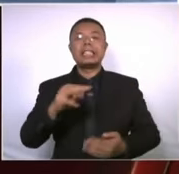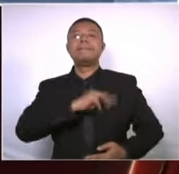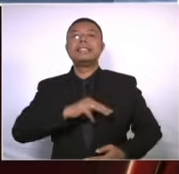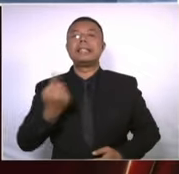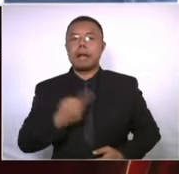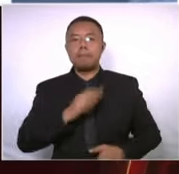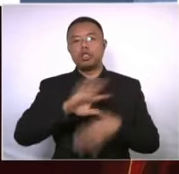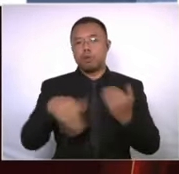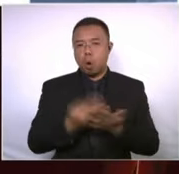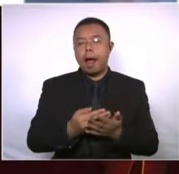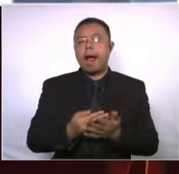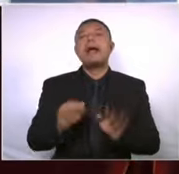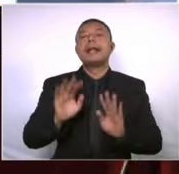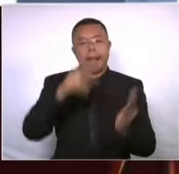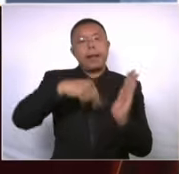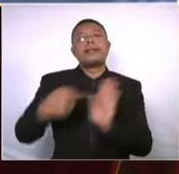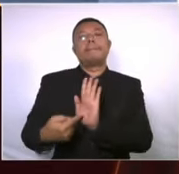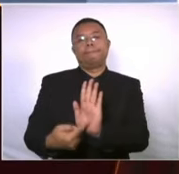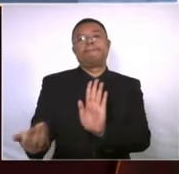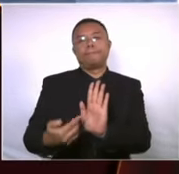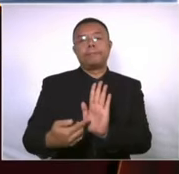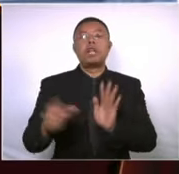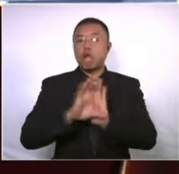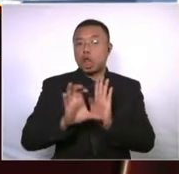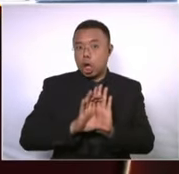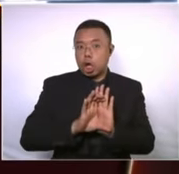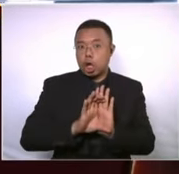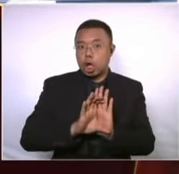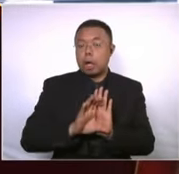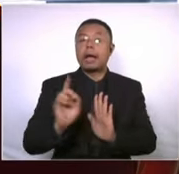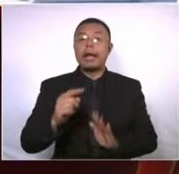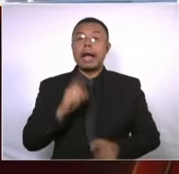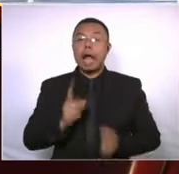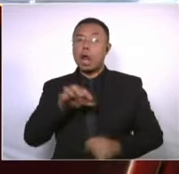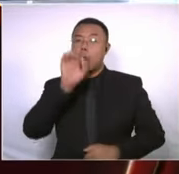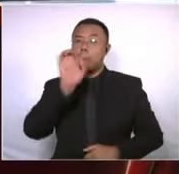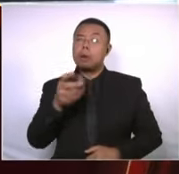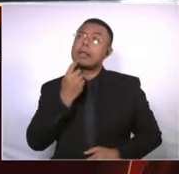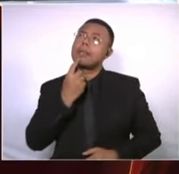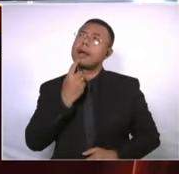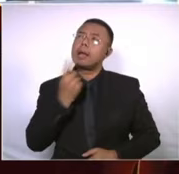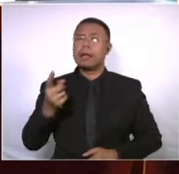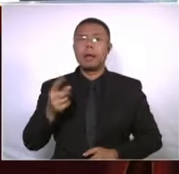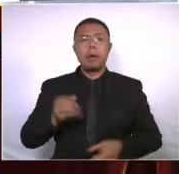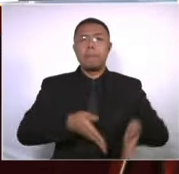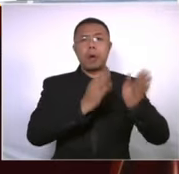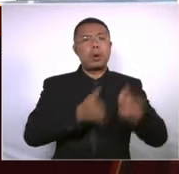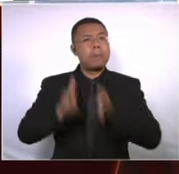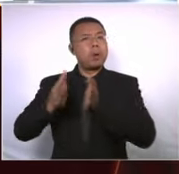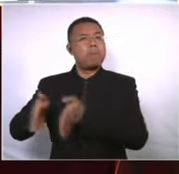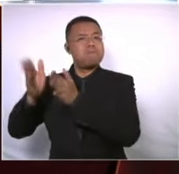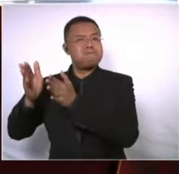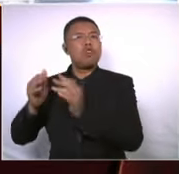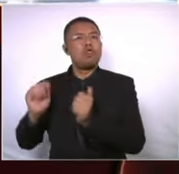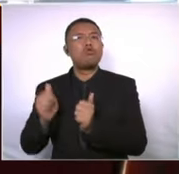kami semuanya tinggal baca itu misalnya misalnya kalau bicara e infrastruktur agar